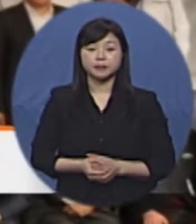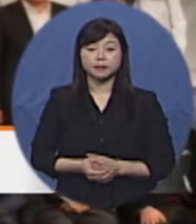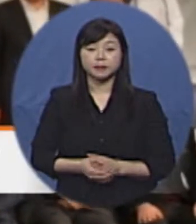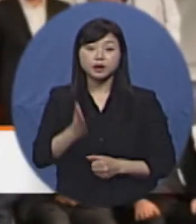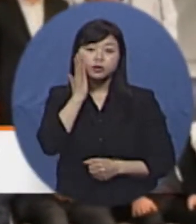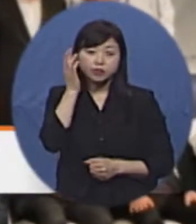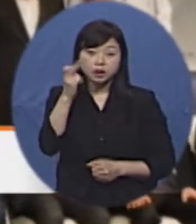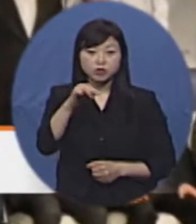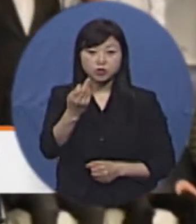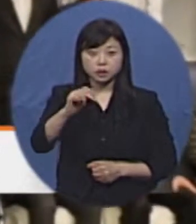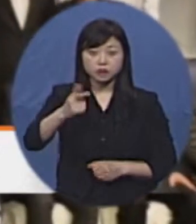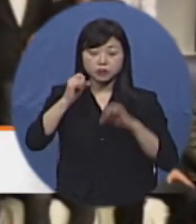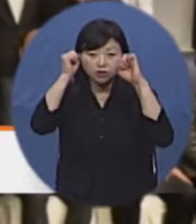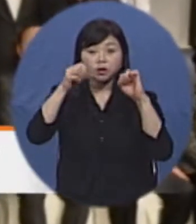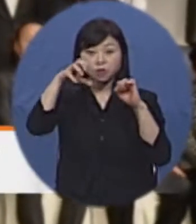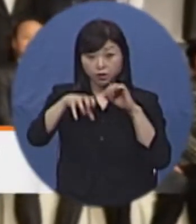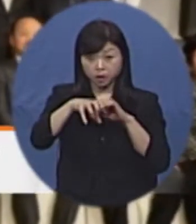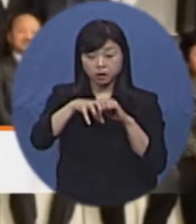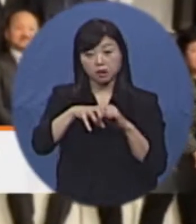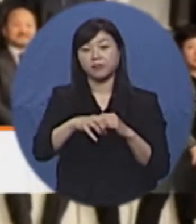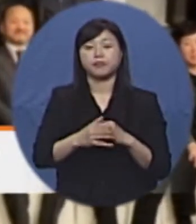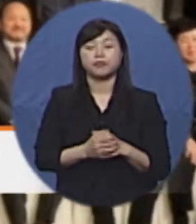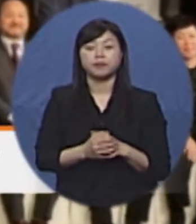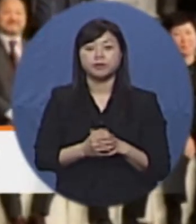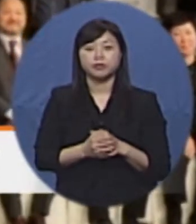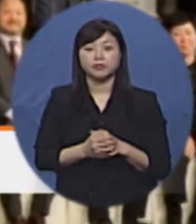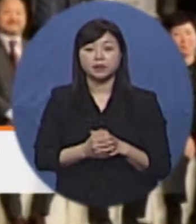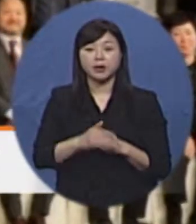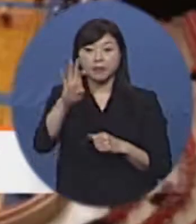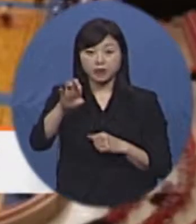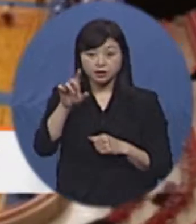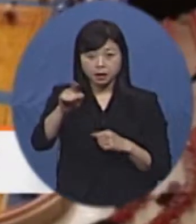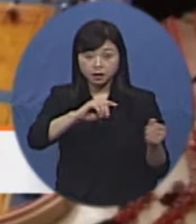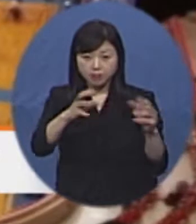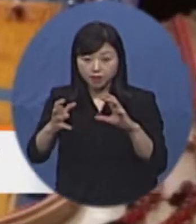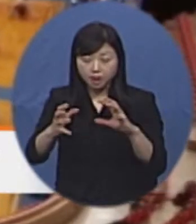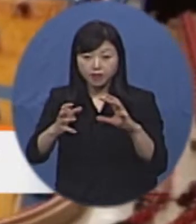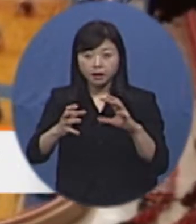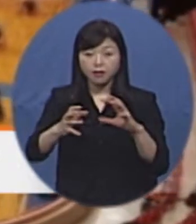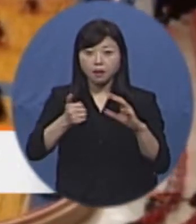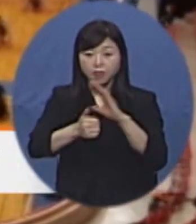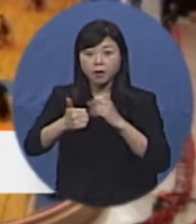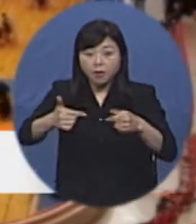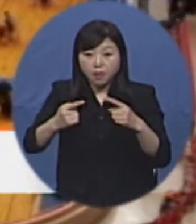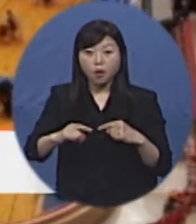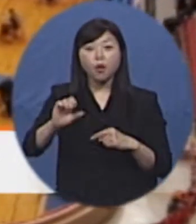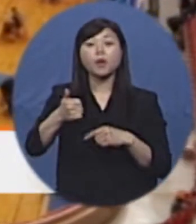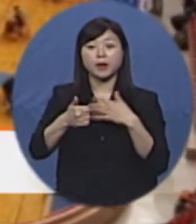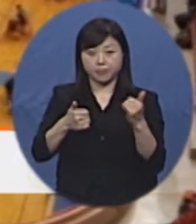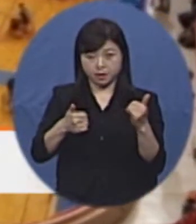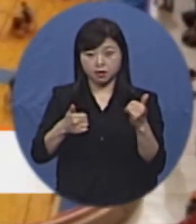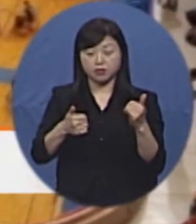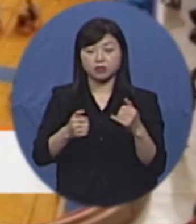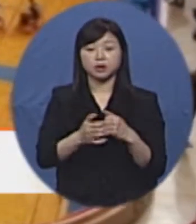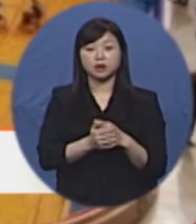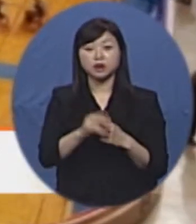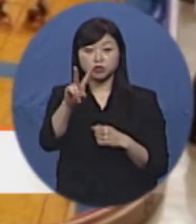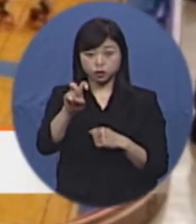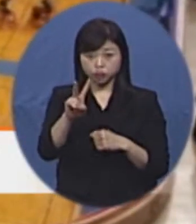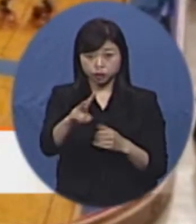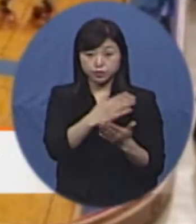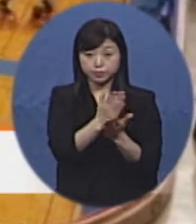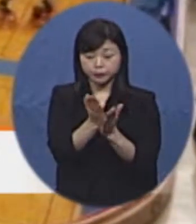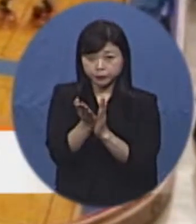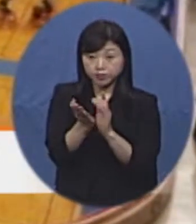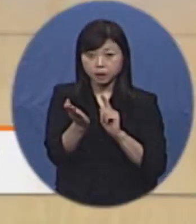울산 동천체육관에서 열린 이번 대회는 전 세계 41개국 500여 명의 선수가 참가했습니다. 선수들은 22개